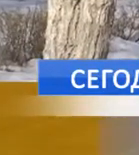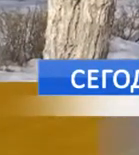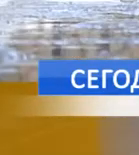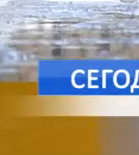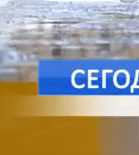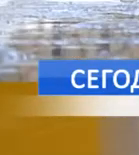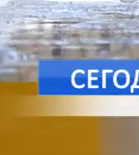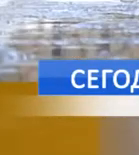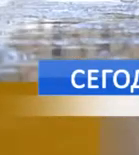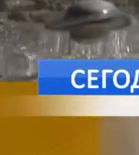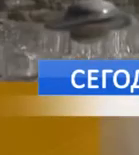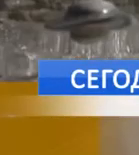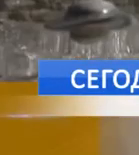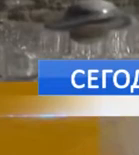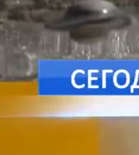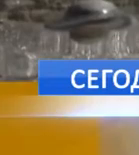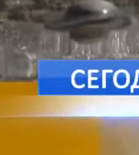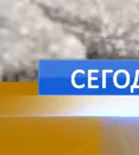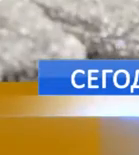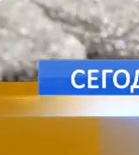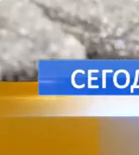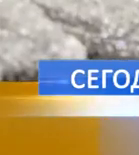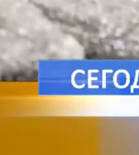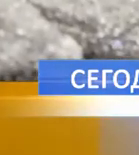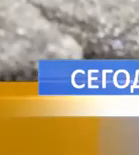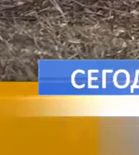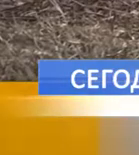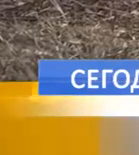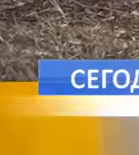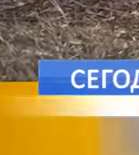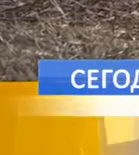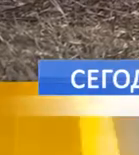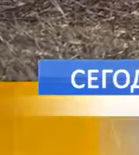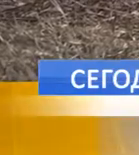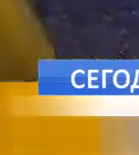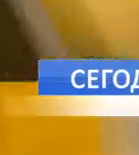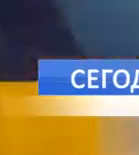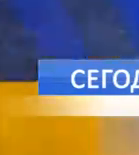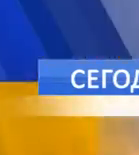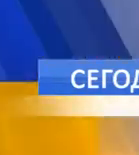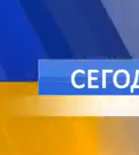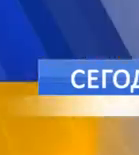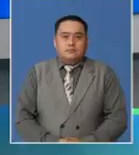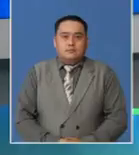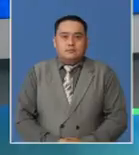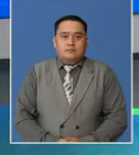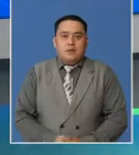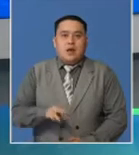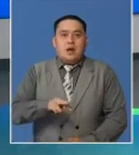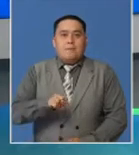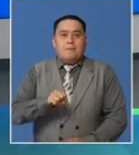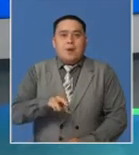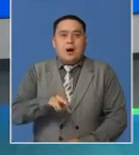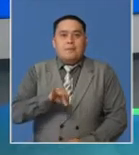Весна идет, весне дорогу. Во избежание потопления синоптики рекомендуют принять меры. Грядет тепло. Аскар